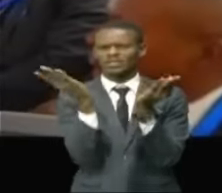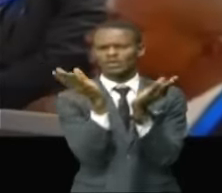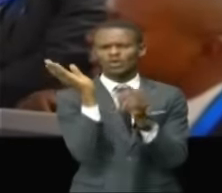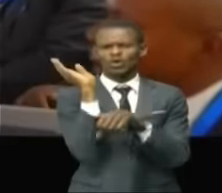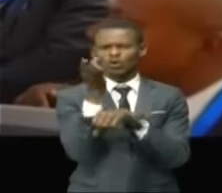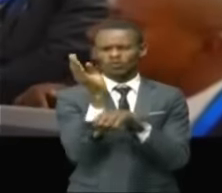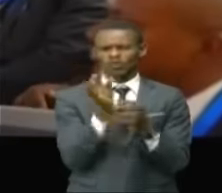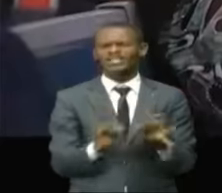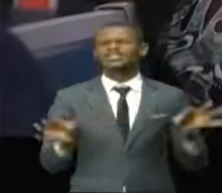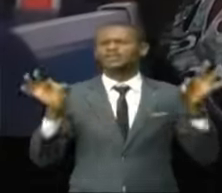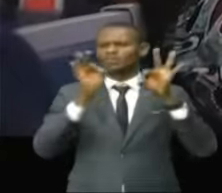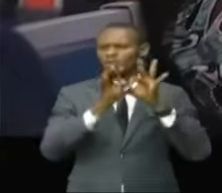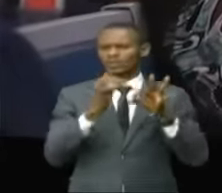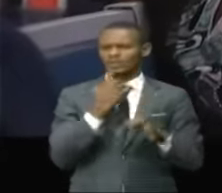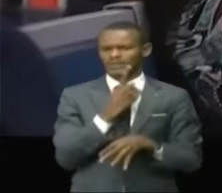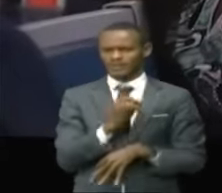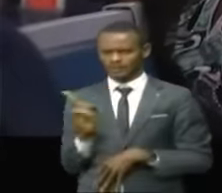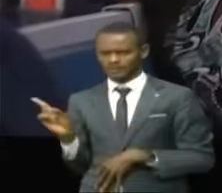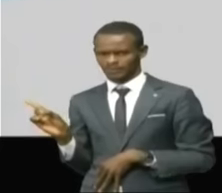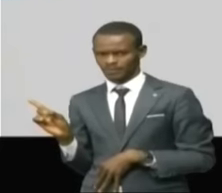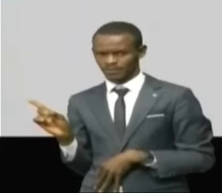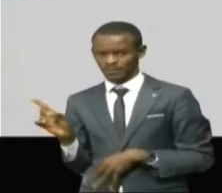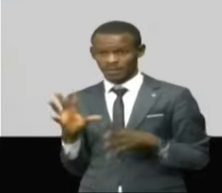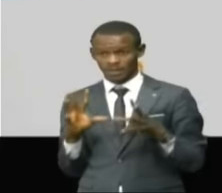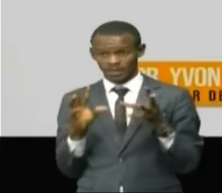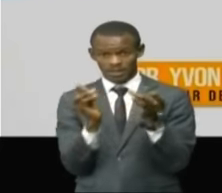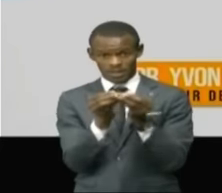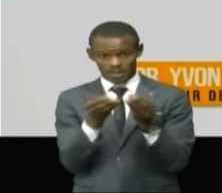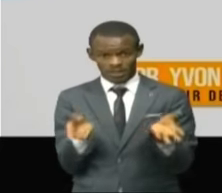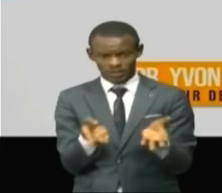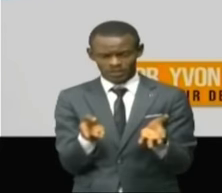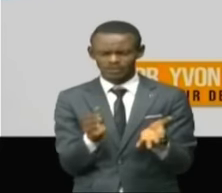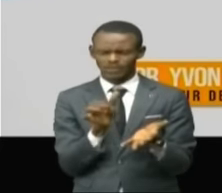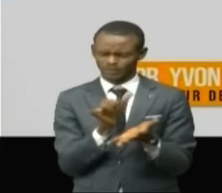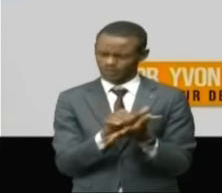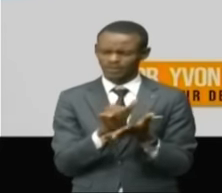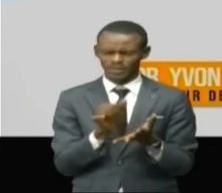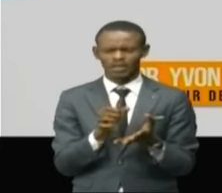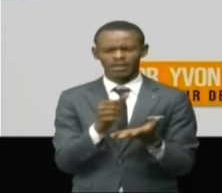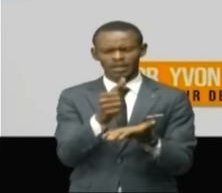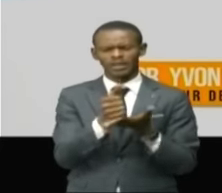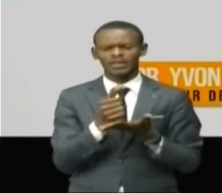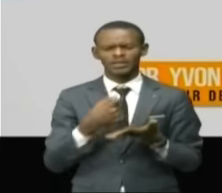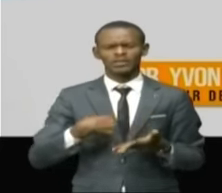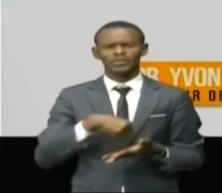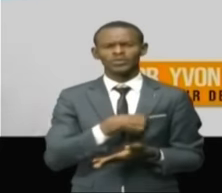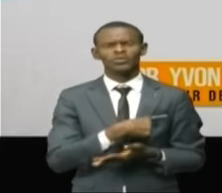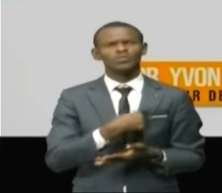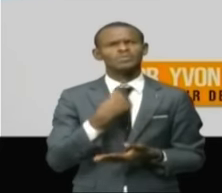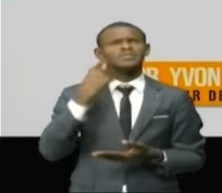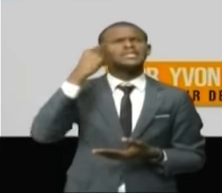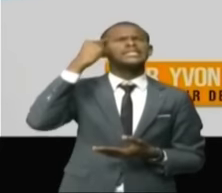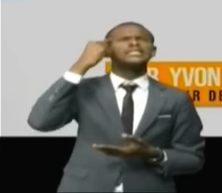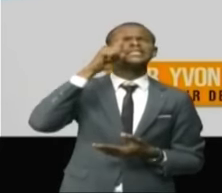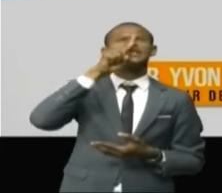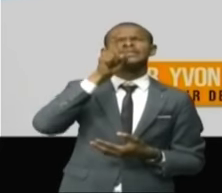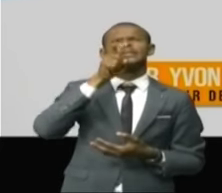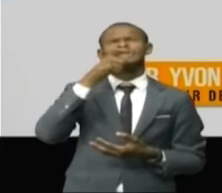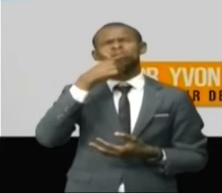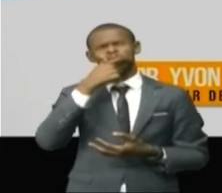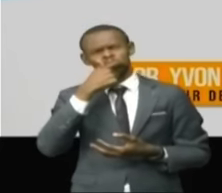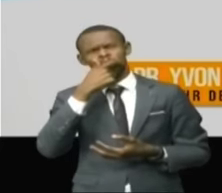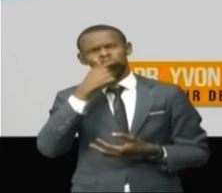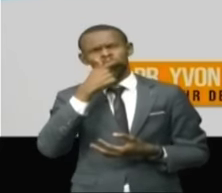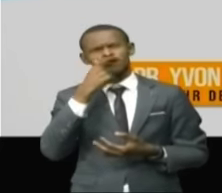pour nous une opportunité rare de remettre en question notre société, de penser et oser